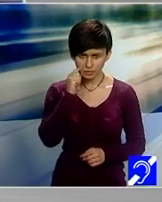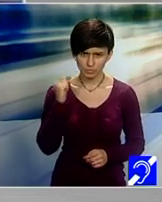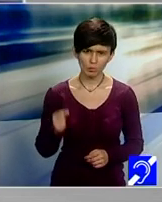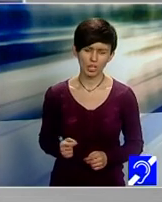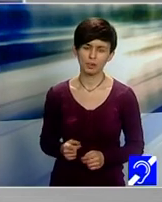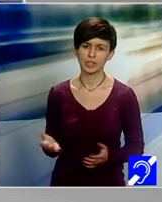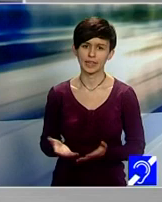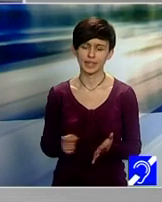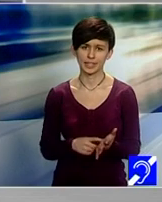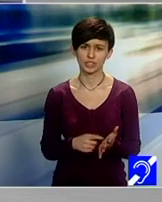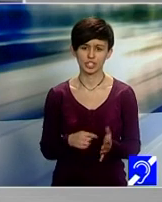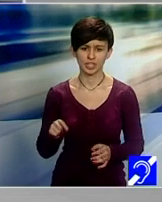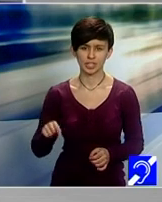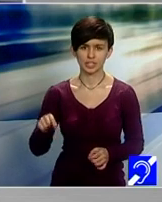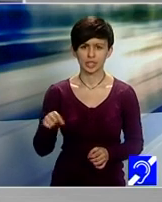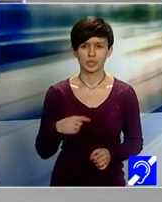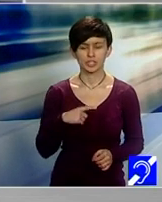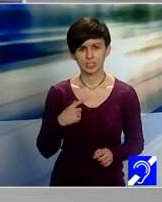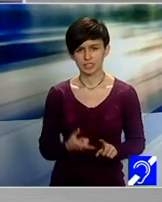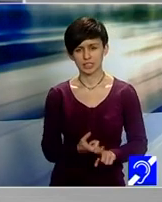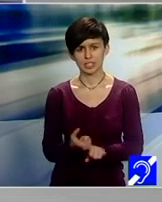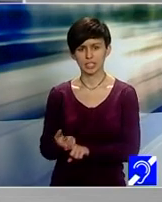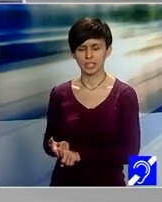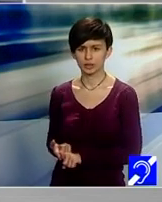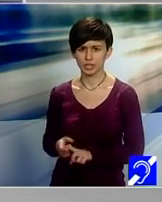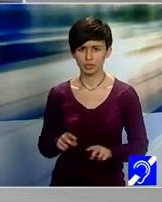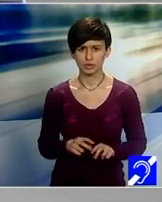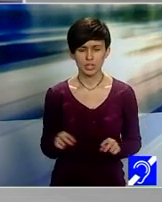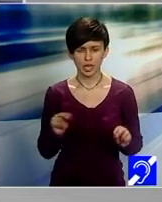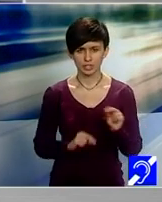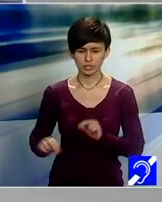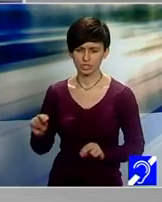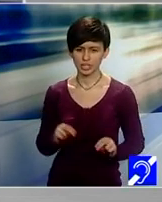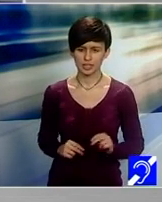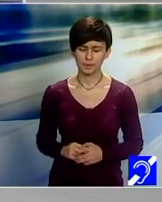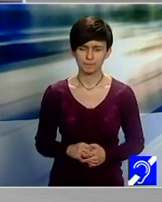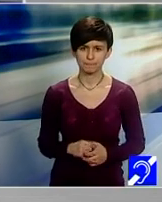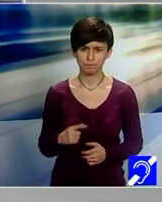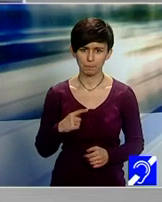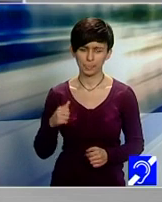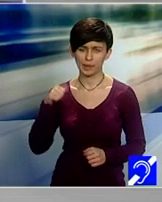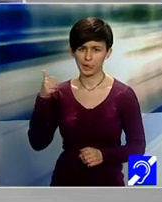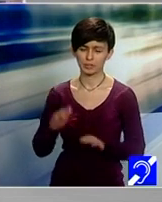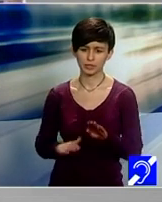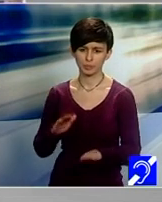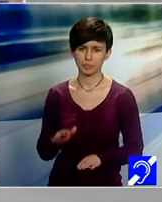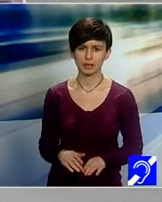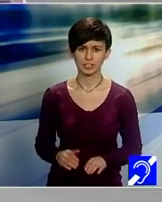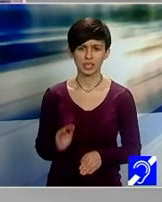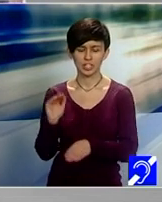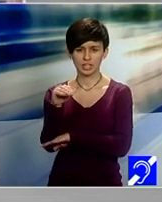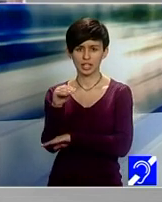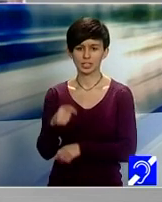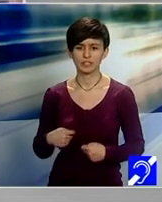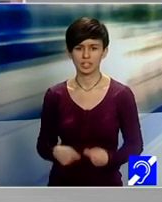solicită semințe de la noi rămân în legătură cu Ecoruralis și este un prim pas de a deveni membri în comunitatea noastră.